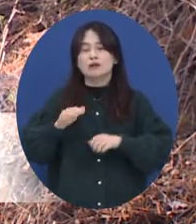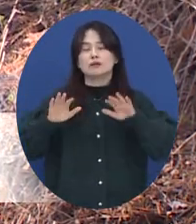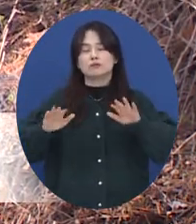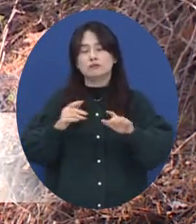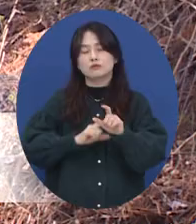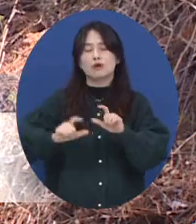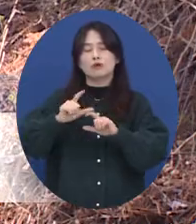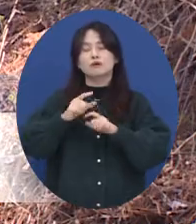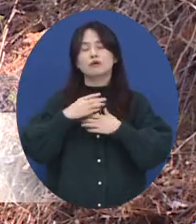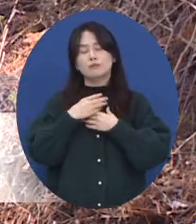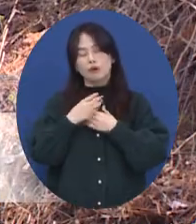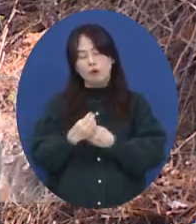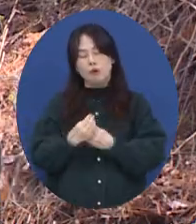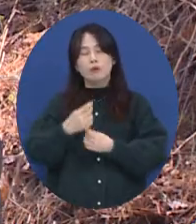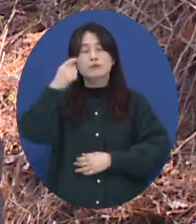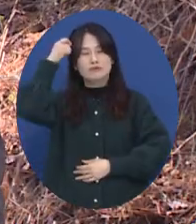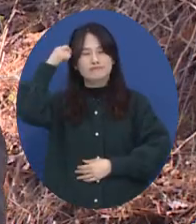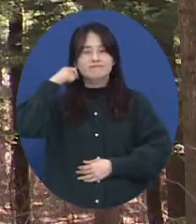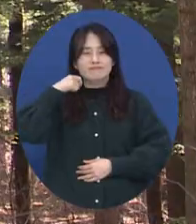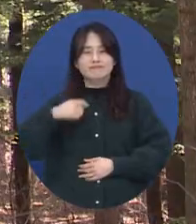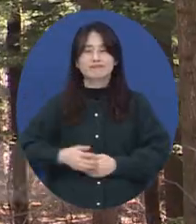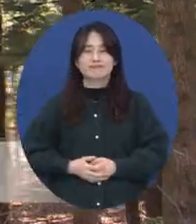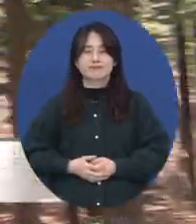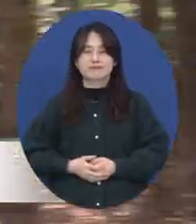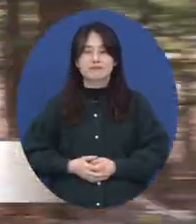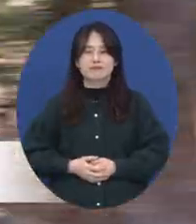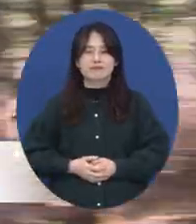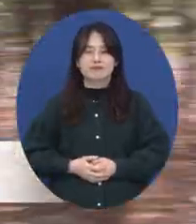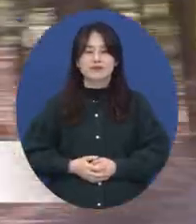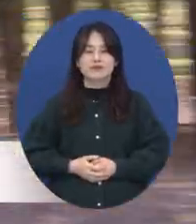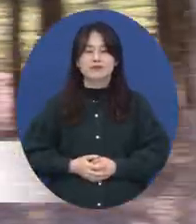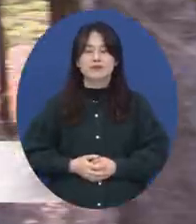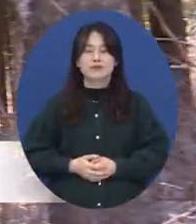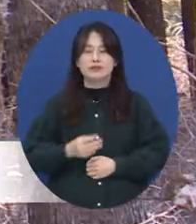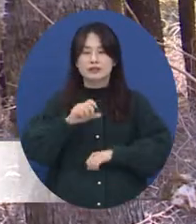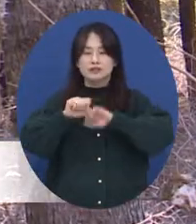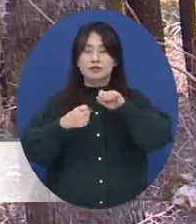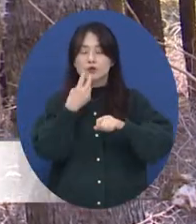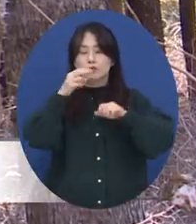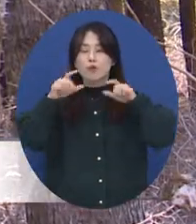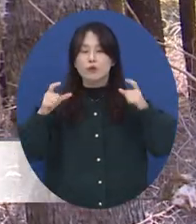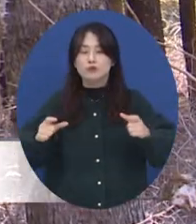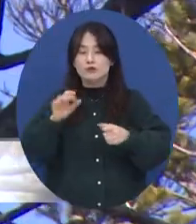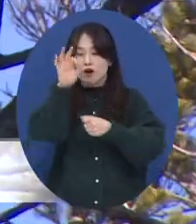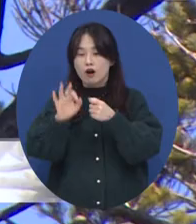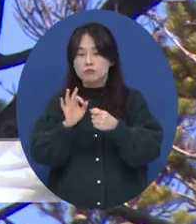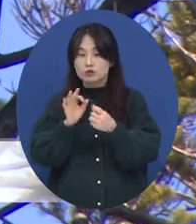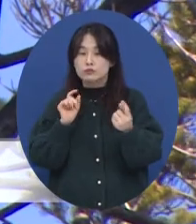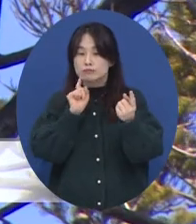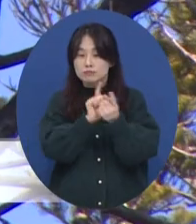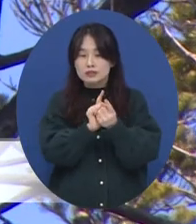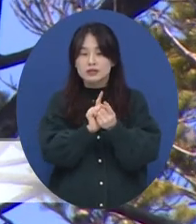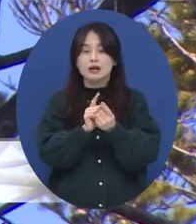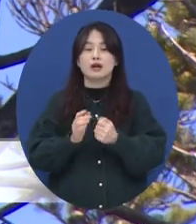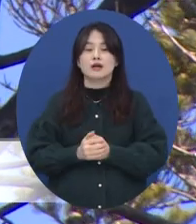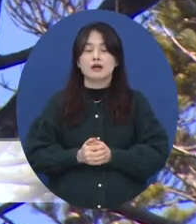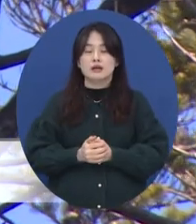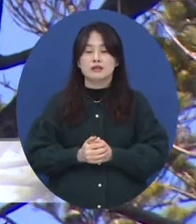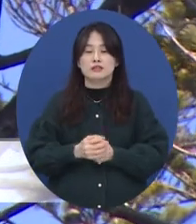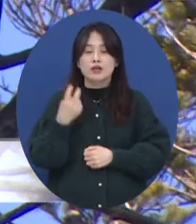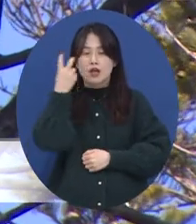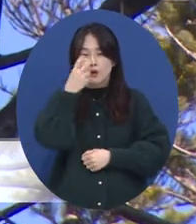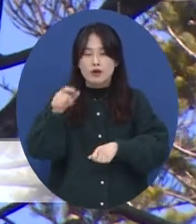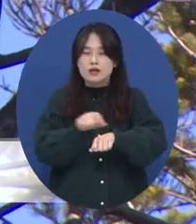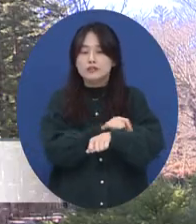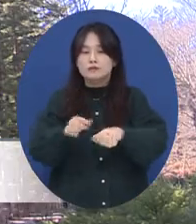오늘은 또 더 평범해 보이네요 광릉숲 생물권보전지역 지정 10주년을 맞아 경기도는 광릉숲 관리